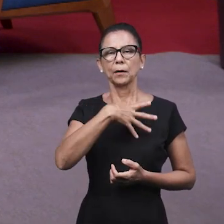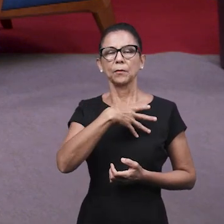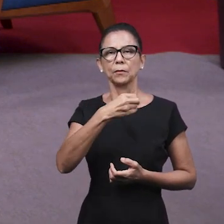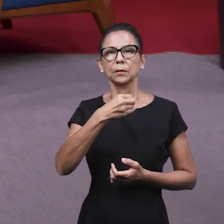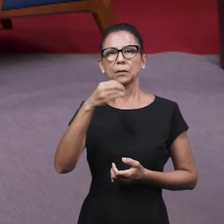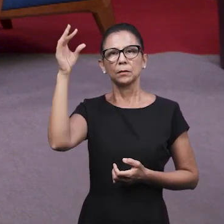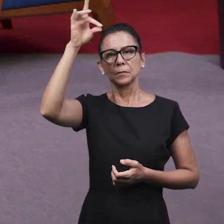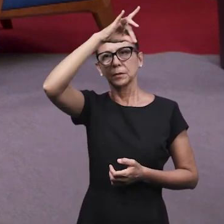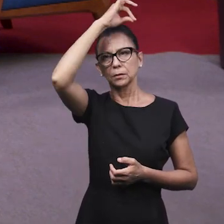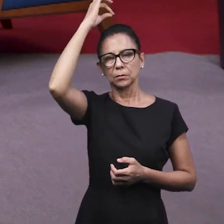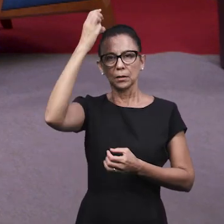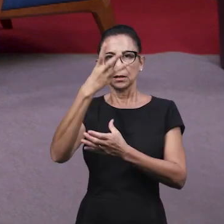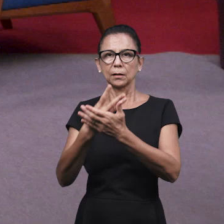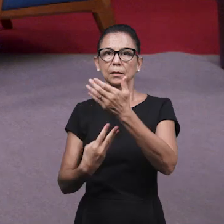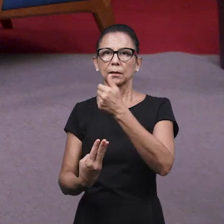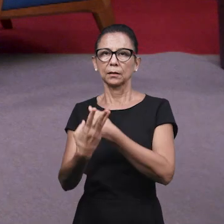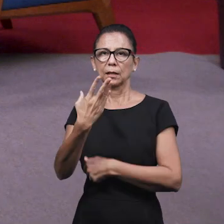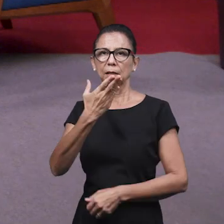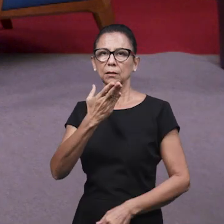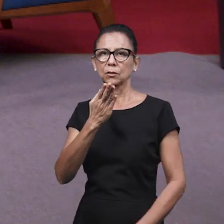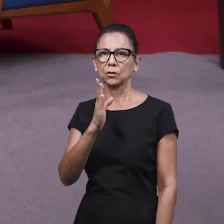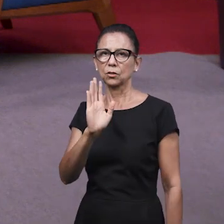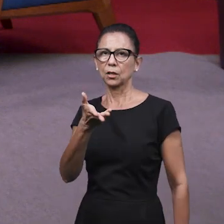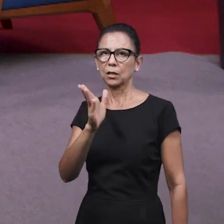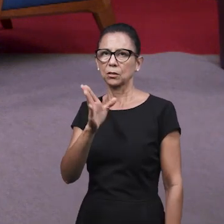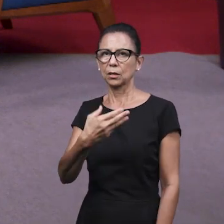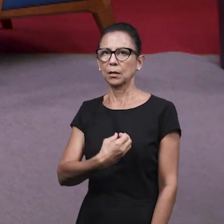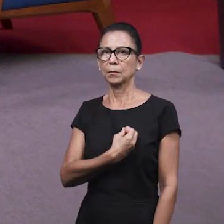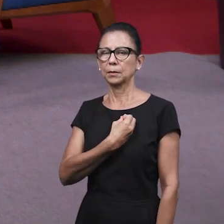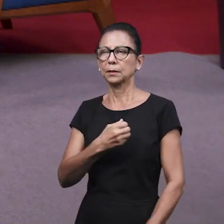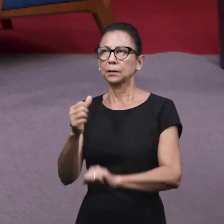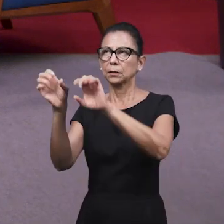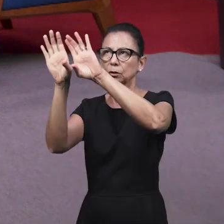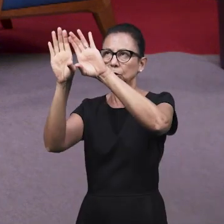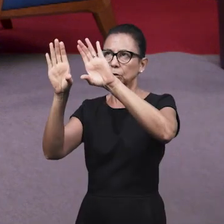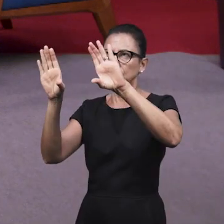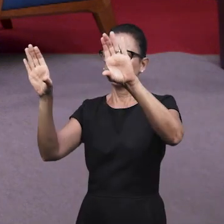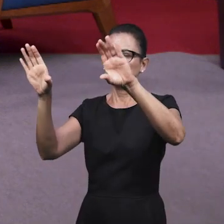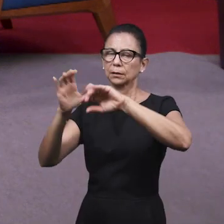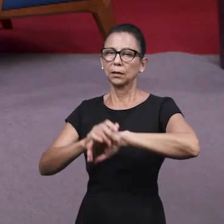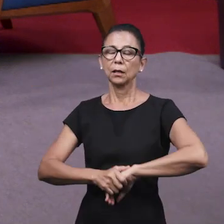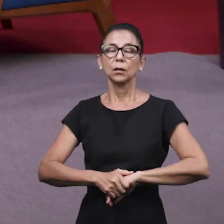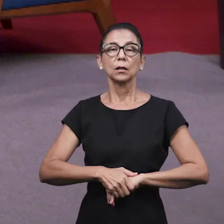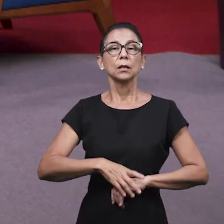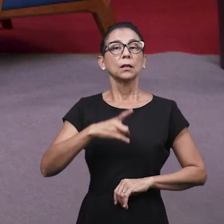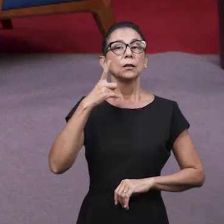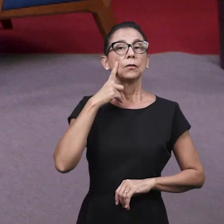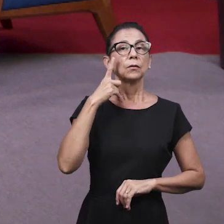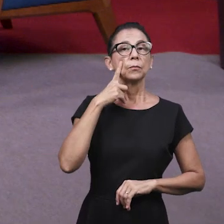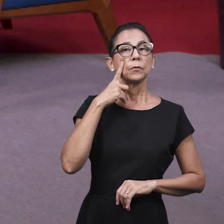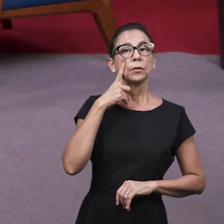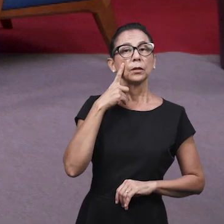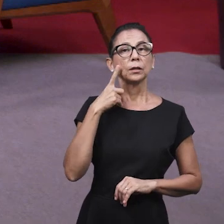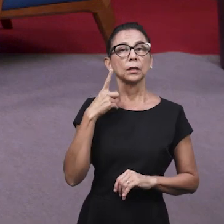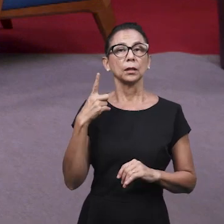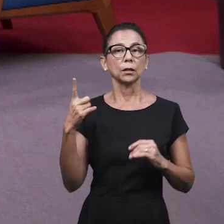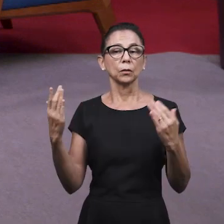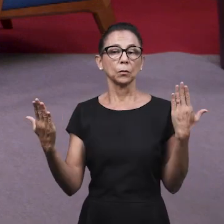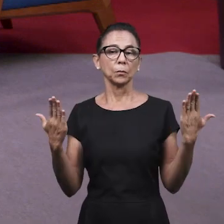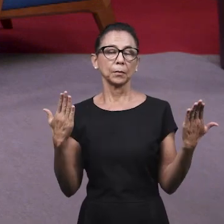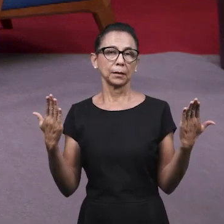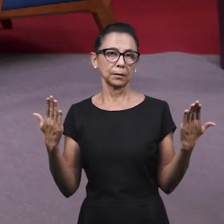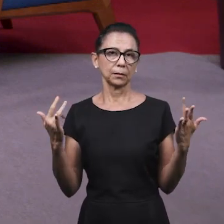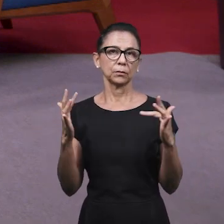épisode pour que vous puissiez parler sur la typologie de Jésus. Et cet épisode,